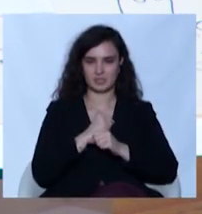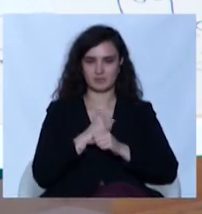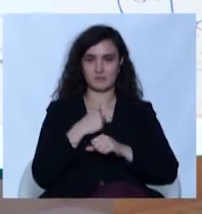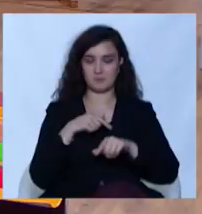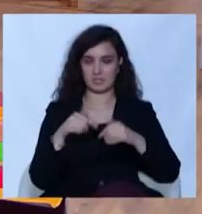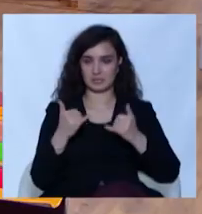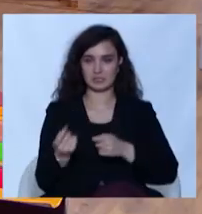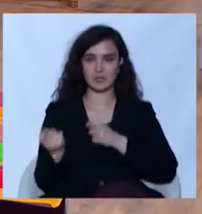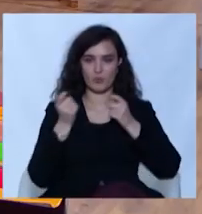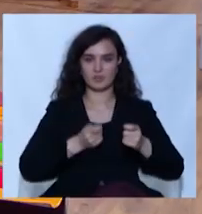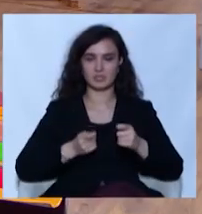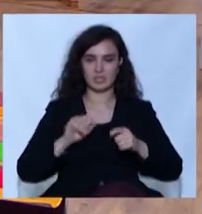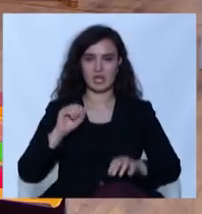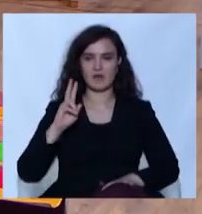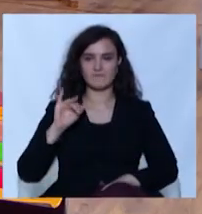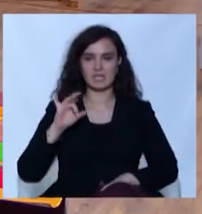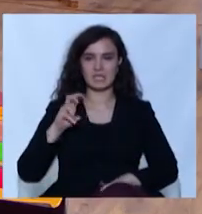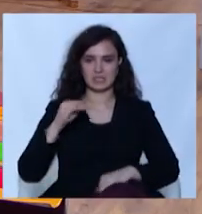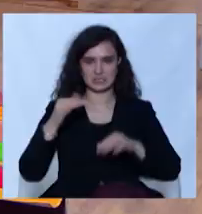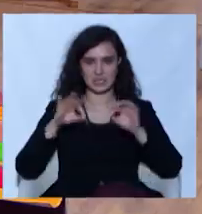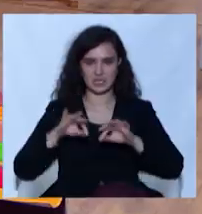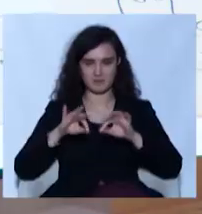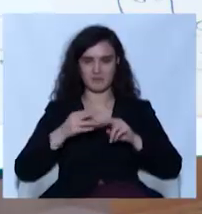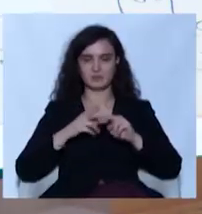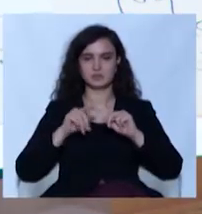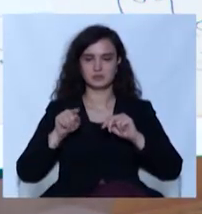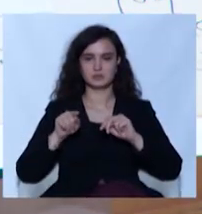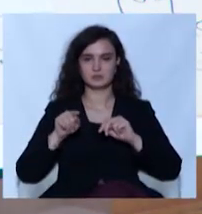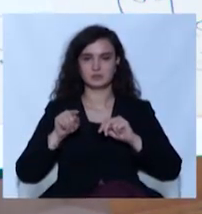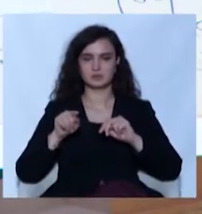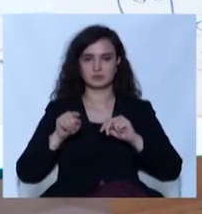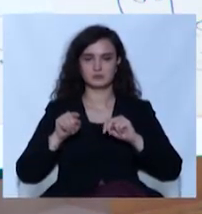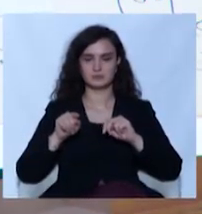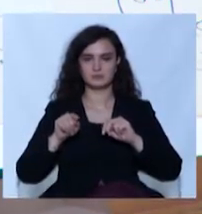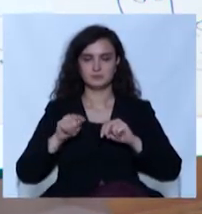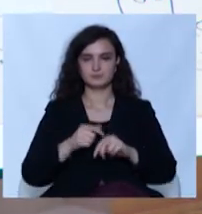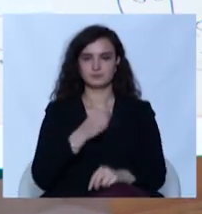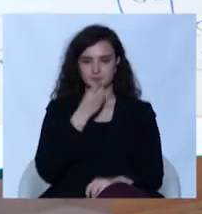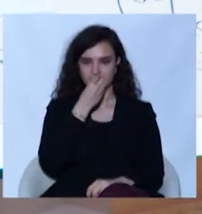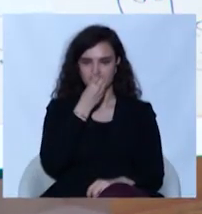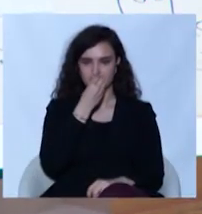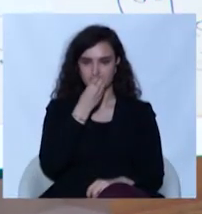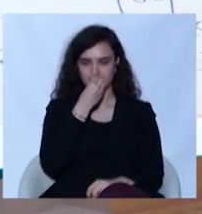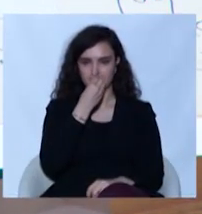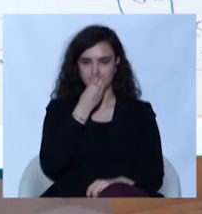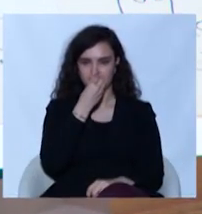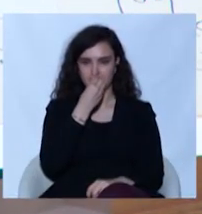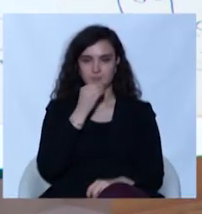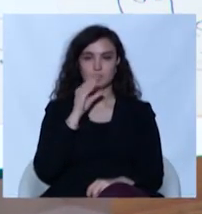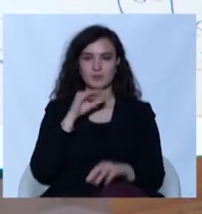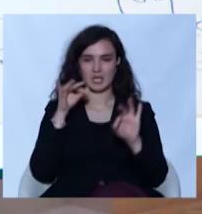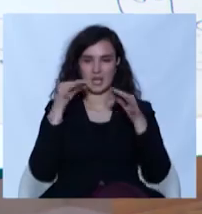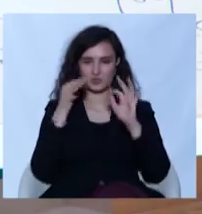აქ დღეს წამოვიღე აკვარელის საღებავი, აი ეს არის აკვარელის საღებავი, რომელიც არის უფრო გამჭვირვალე ვიდრე